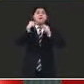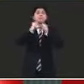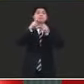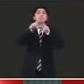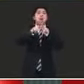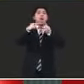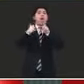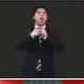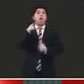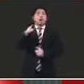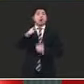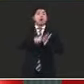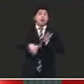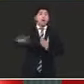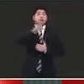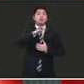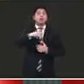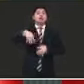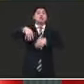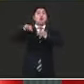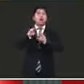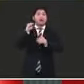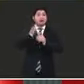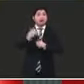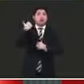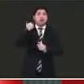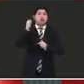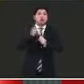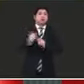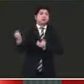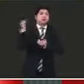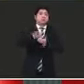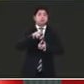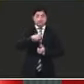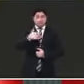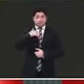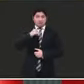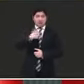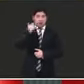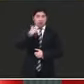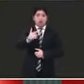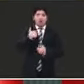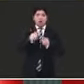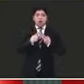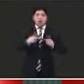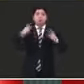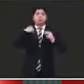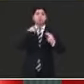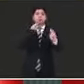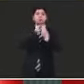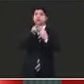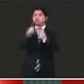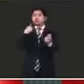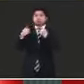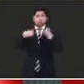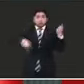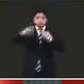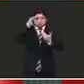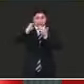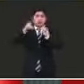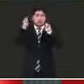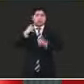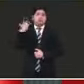Emirlikleri ile enerji alanında yeni işbirliklerimizin önünü açacak temaslarda bulunduk